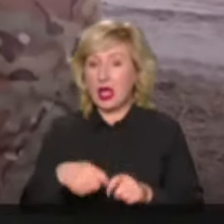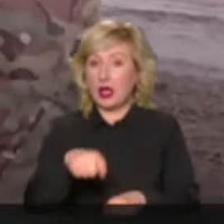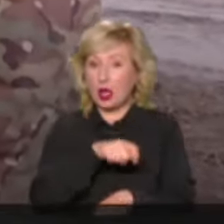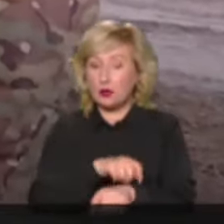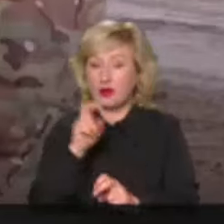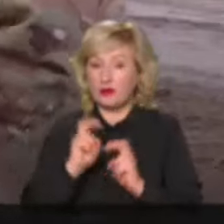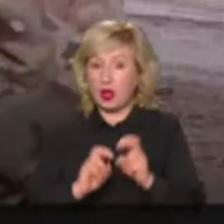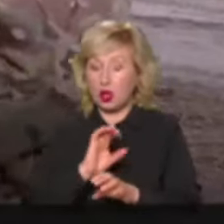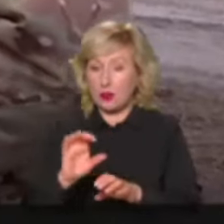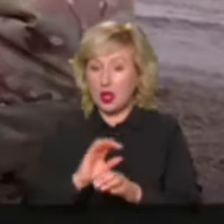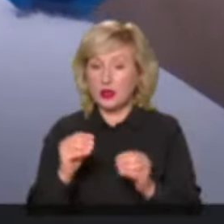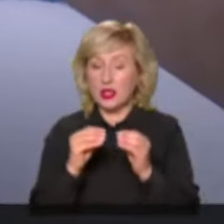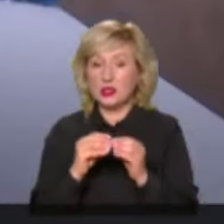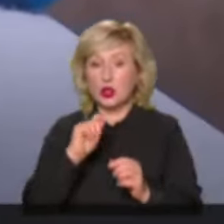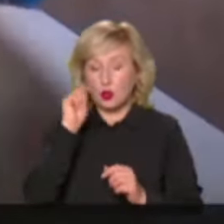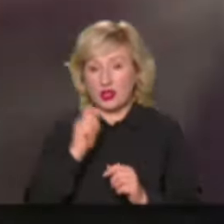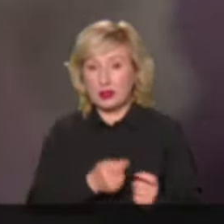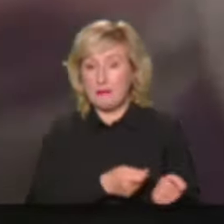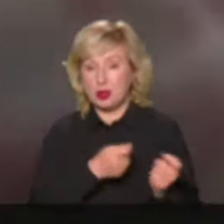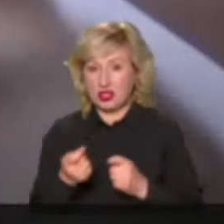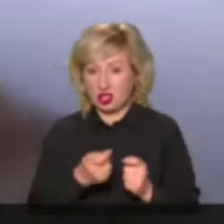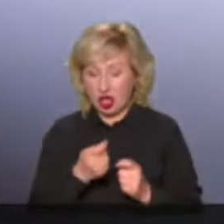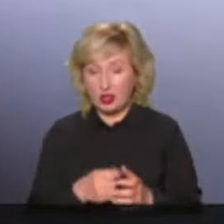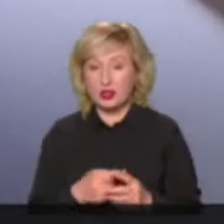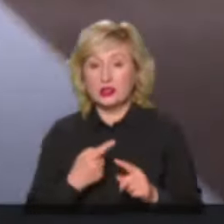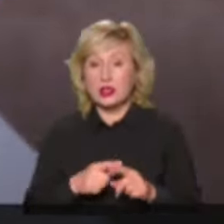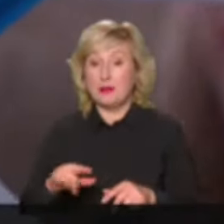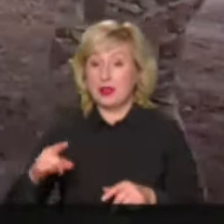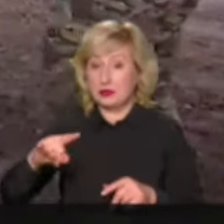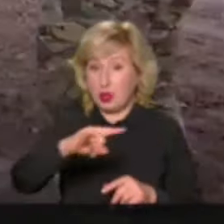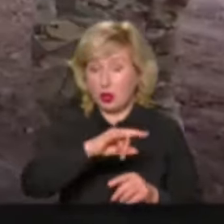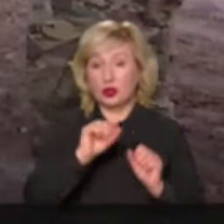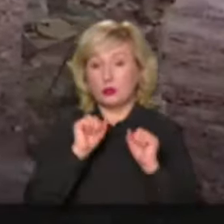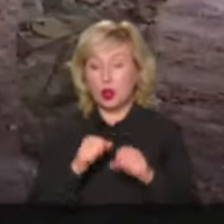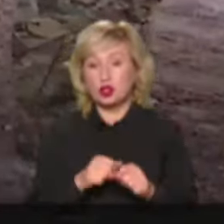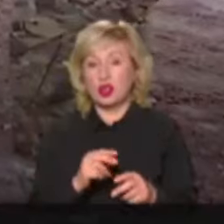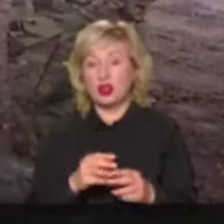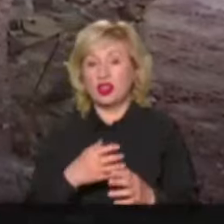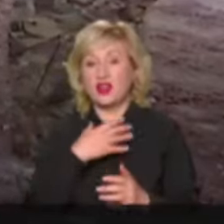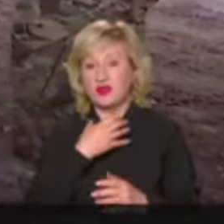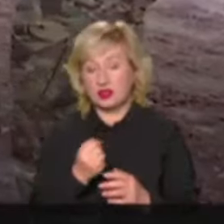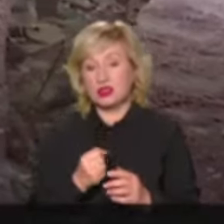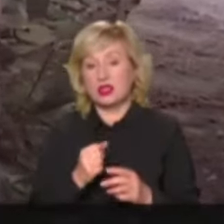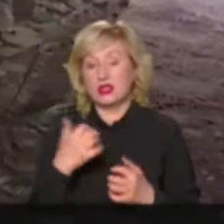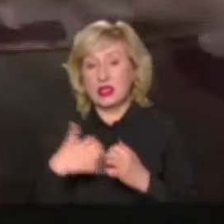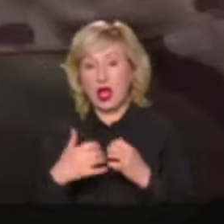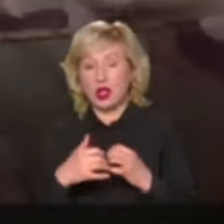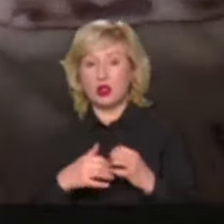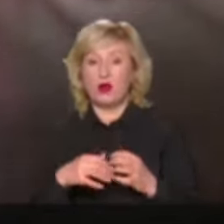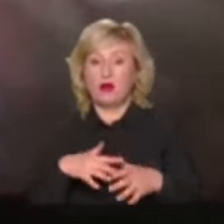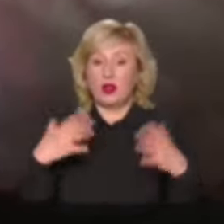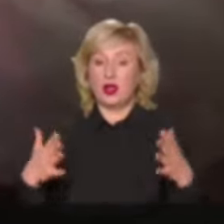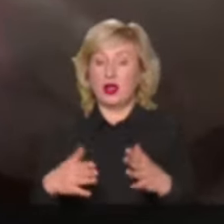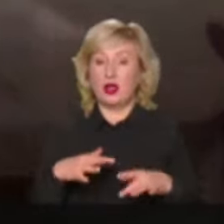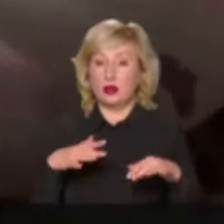виробляють відразу 10 українських постачальників. Ці безпілотники можуть покрити дефіцит ракет середньої і великої дальності. Відповідно до